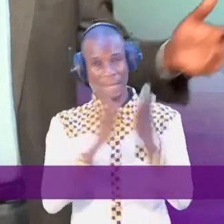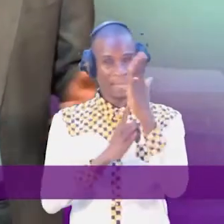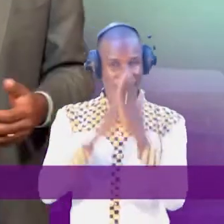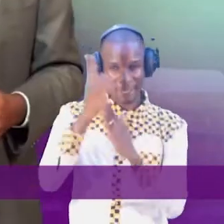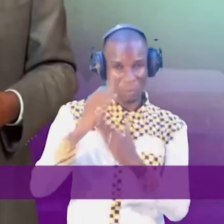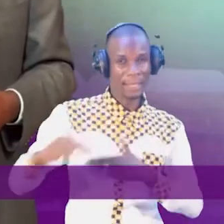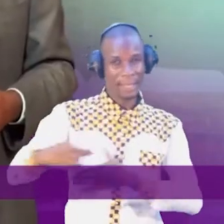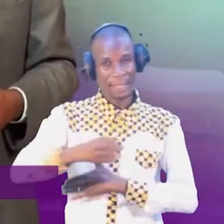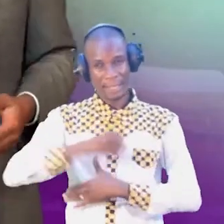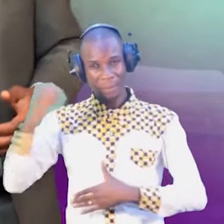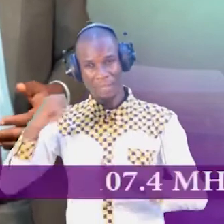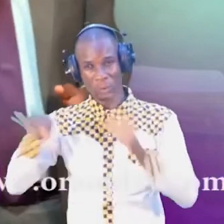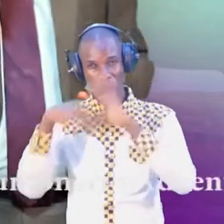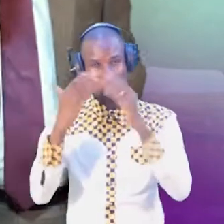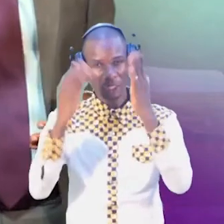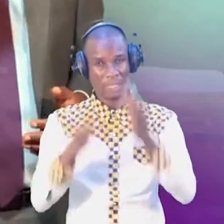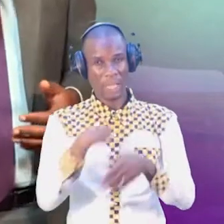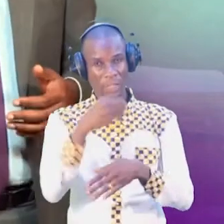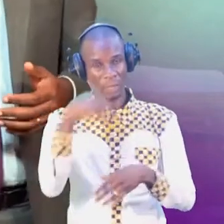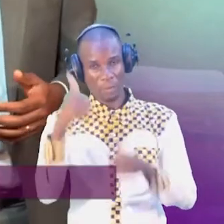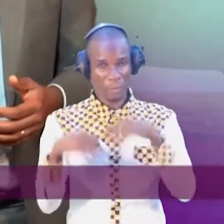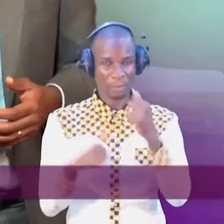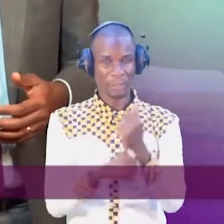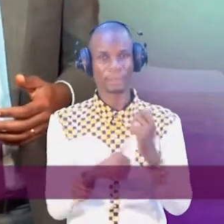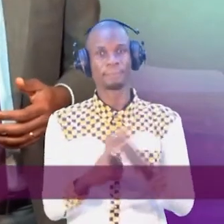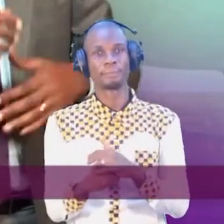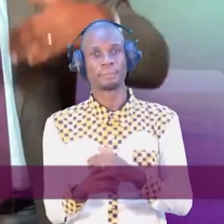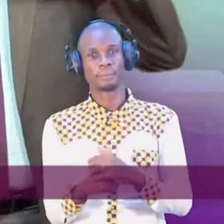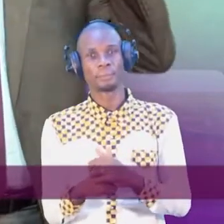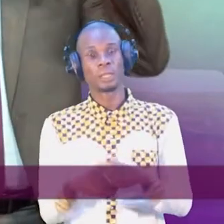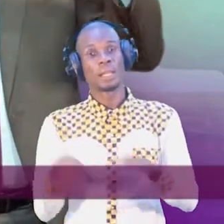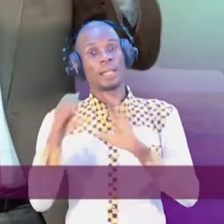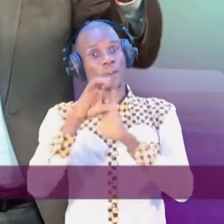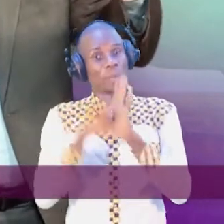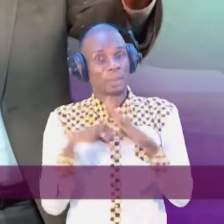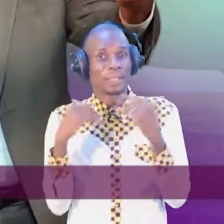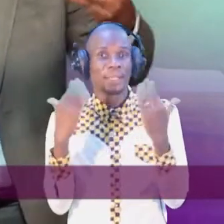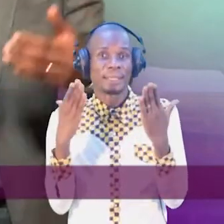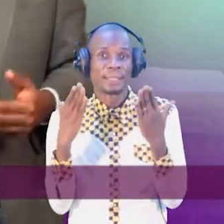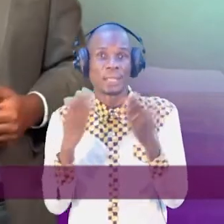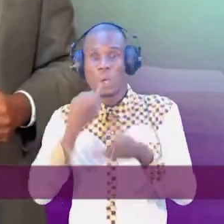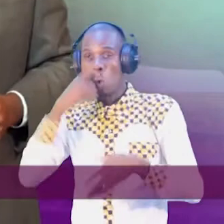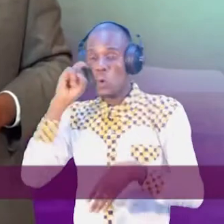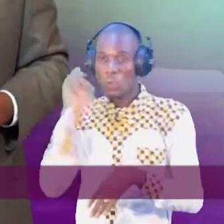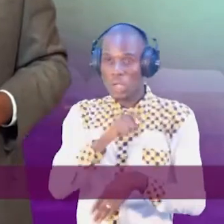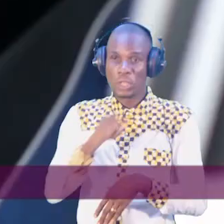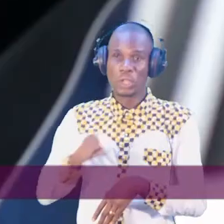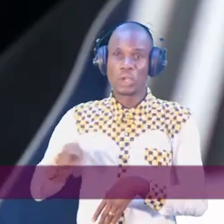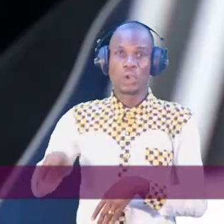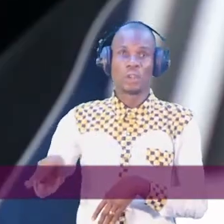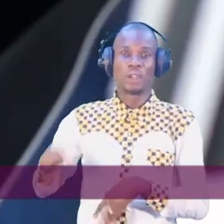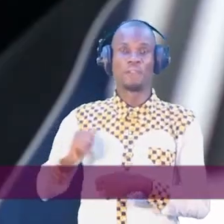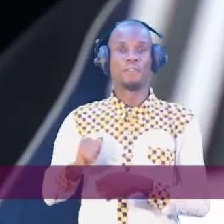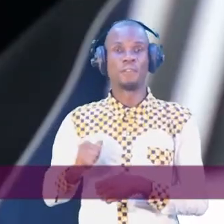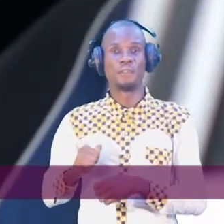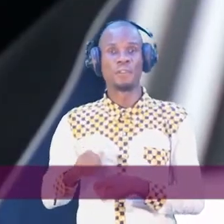kotosa mobeko ezali kondima ete nyonso ezali ya ye mpe biso tozali na makoki te ya koyeba kozwa eloko ye apesi